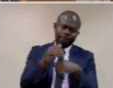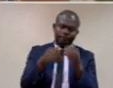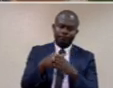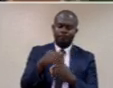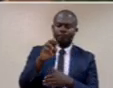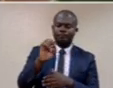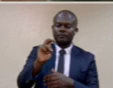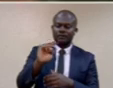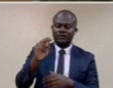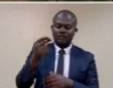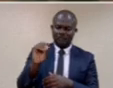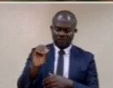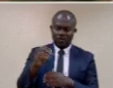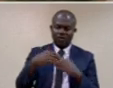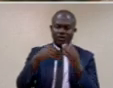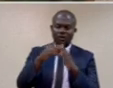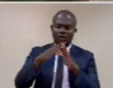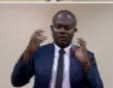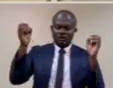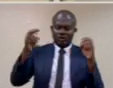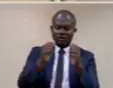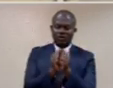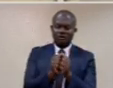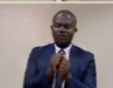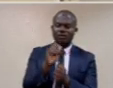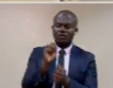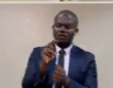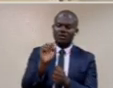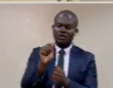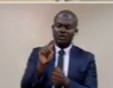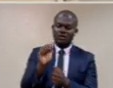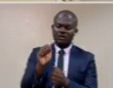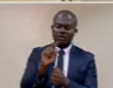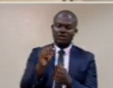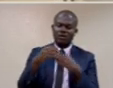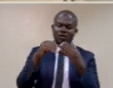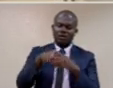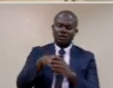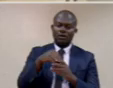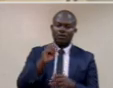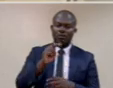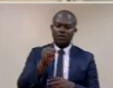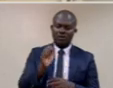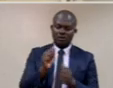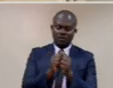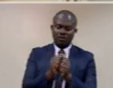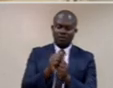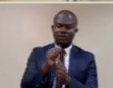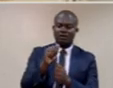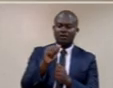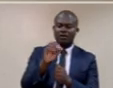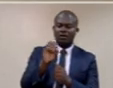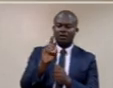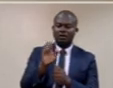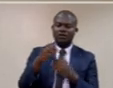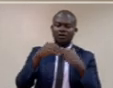Colonel Renzaho Tarcisse wayoboraga umujyi wa Kigali Laurent Munyakazi wayoboraga jandarumori mu kigo cya Muhima Nyirabugenzi Odeta wari konsesi